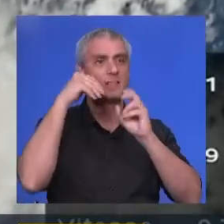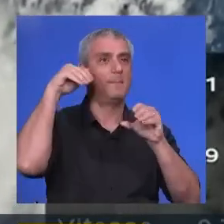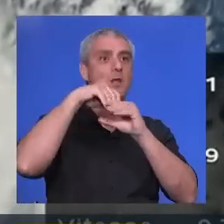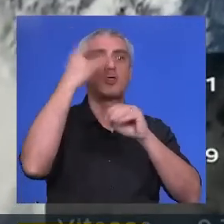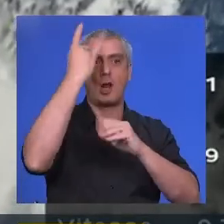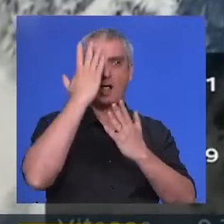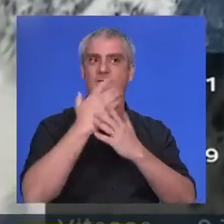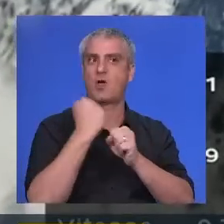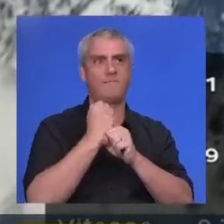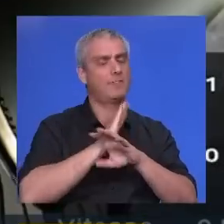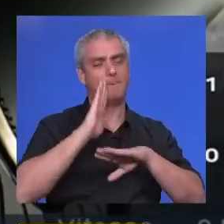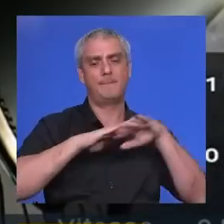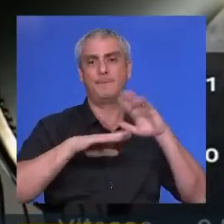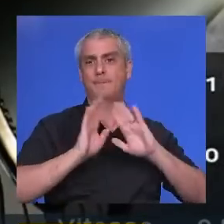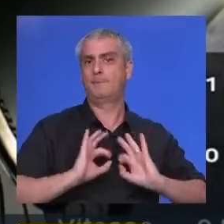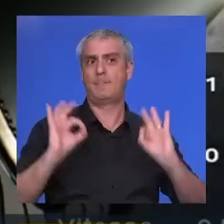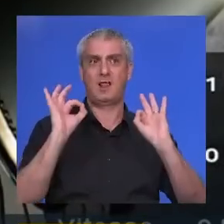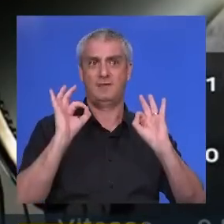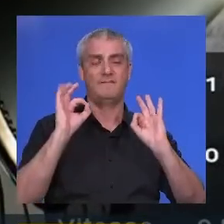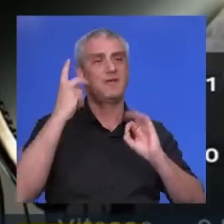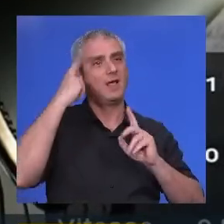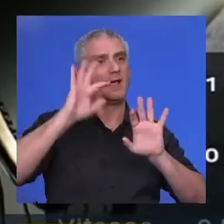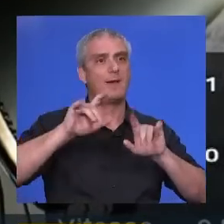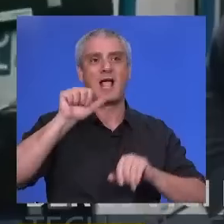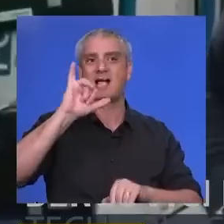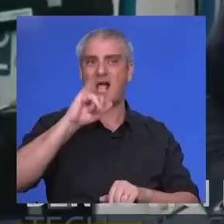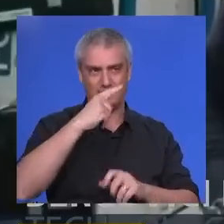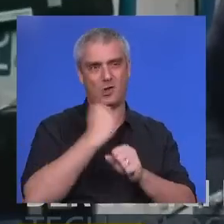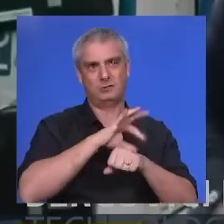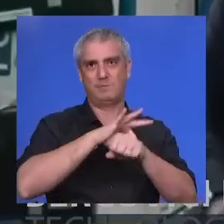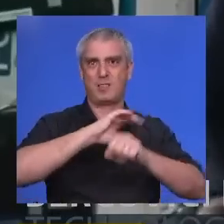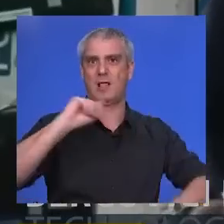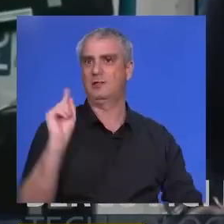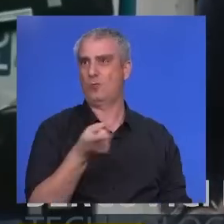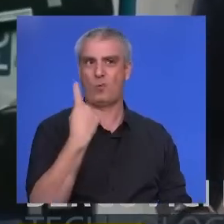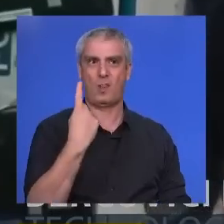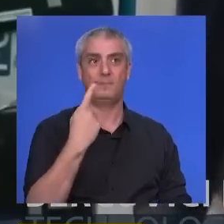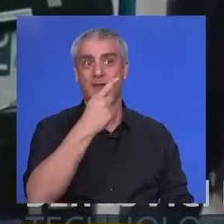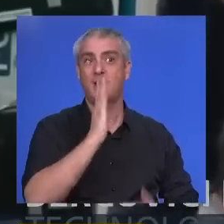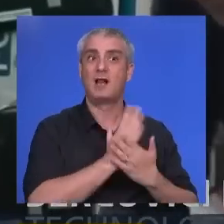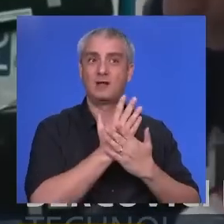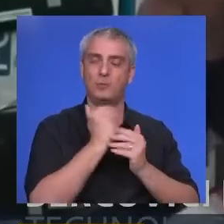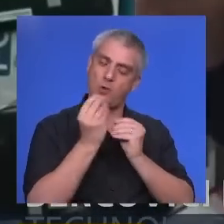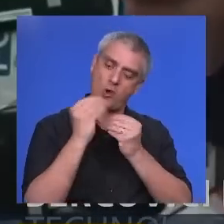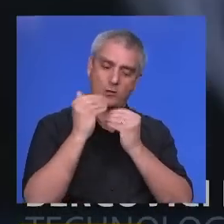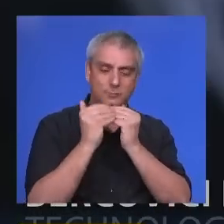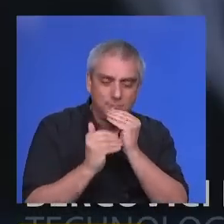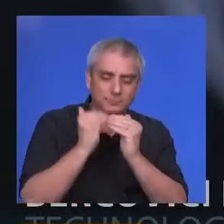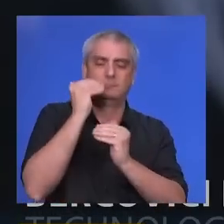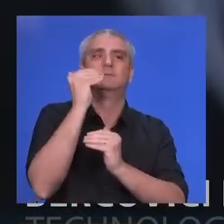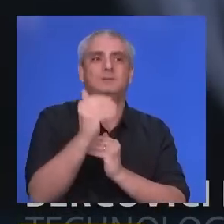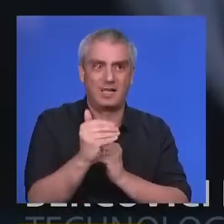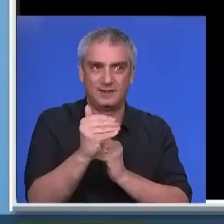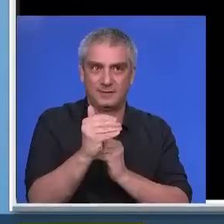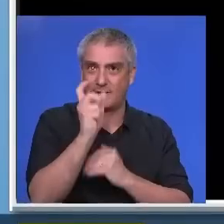מגע יד אדם, ובינה מלאכותית עוד שנייה מנהלת כאן את כולנו. אז הם החליטו לקחת את זה עוד צעד אחד קטן לאדם,